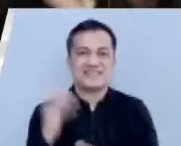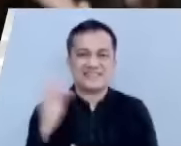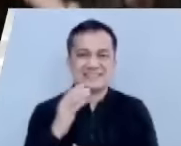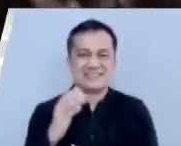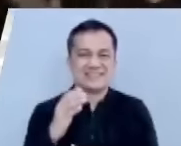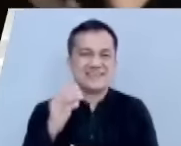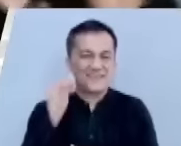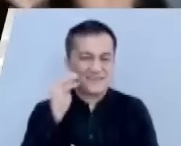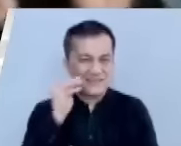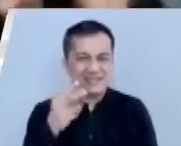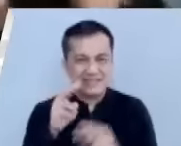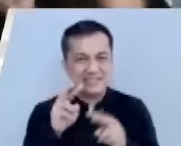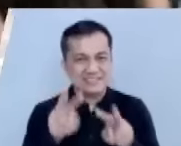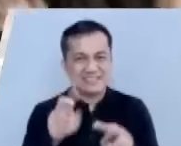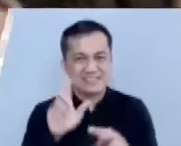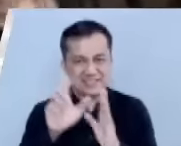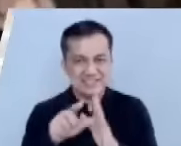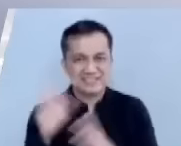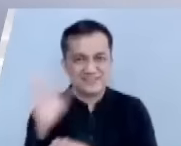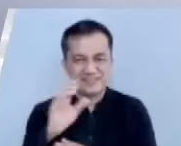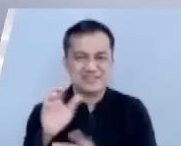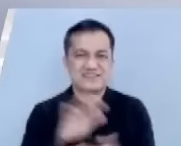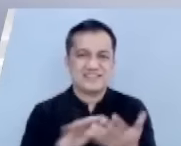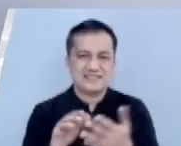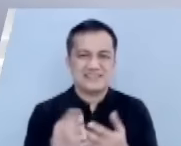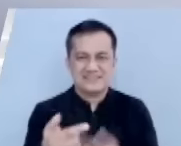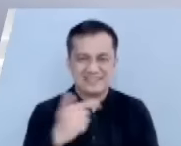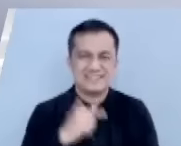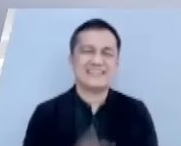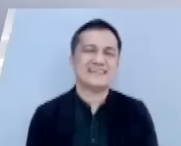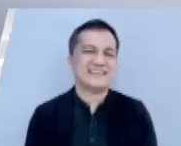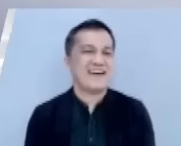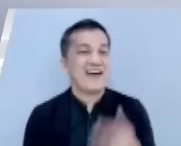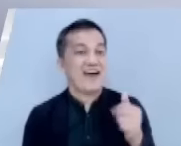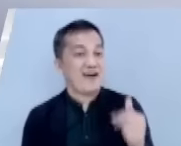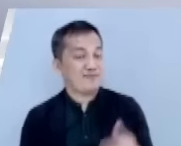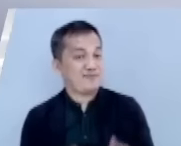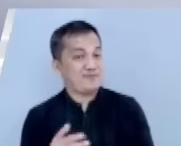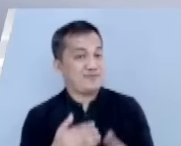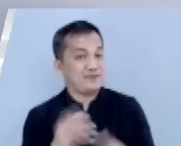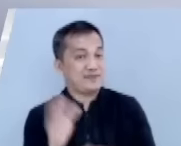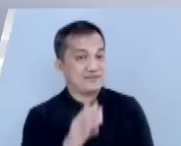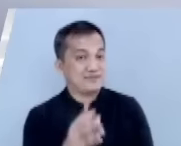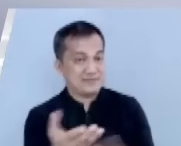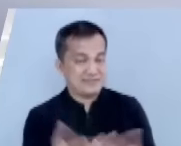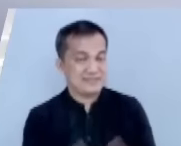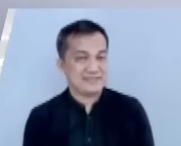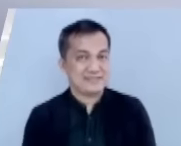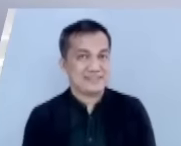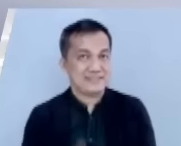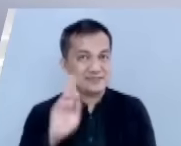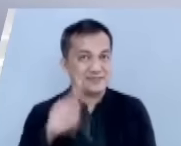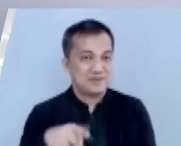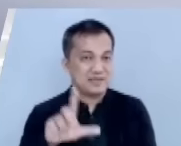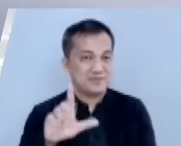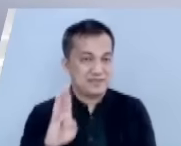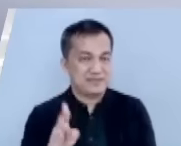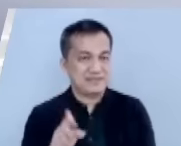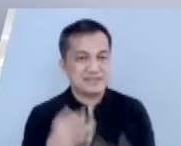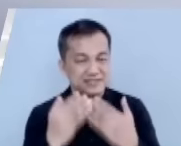sa Christmas party. Balik muna sa'yo. Hoy, Merry Christmas sa inyong lahat dyan, ha? Sa UPLB, maraming salamat sa